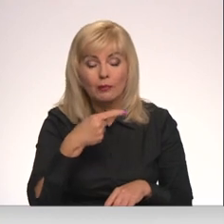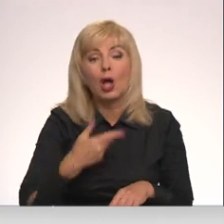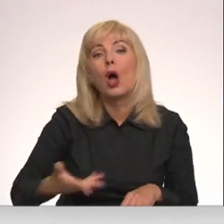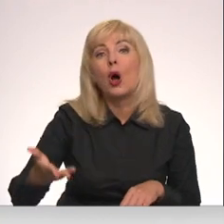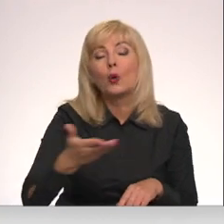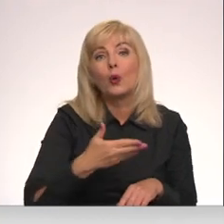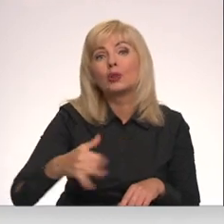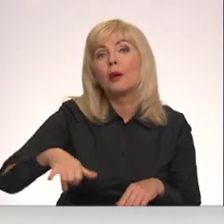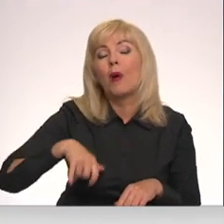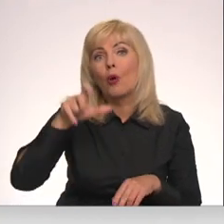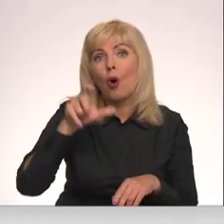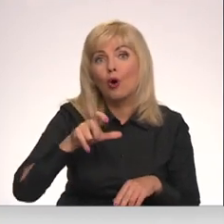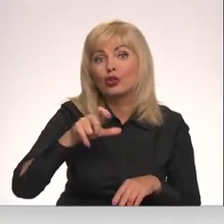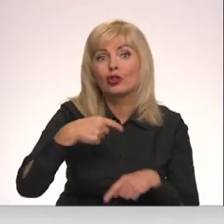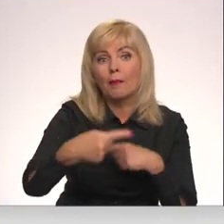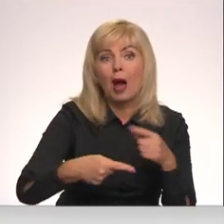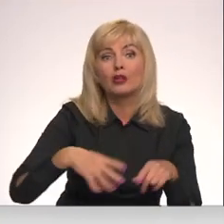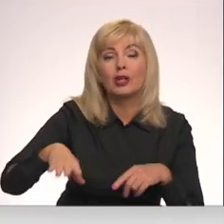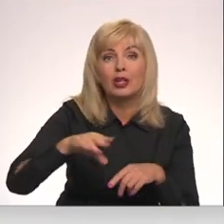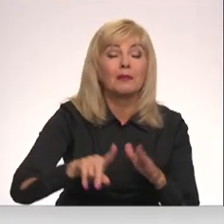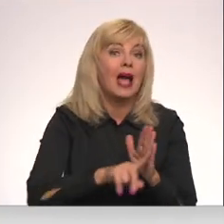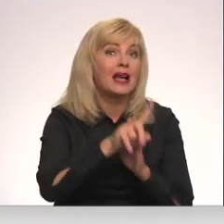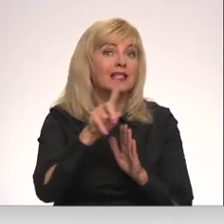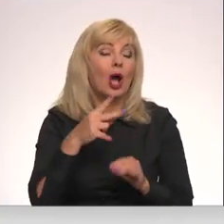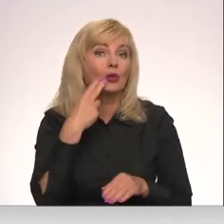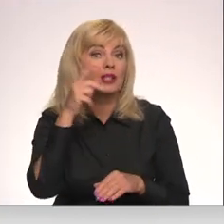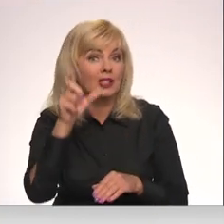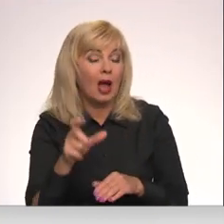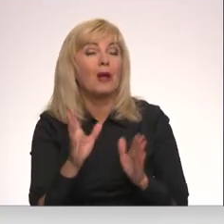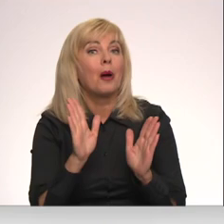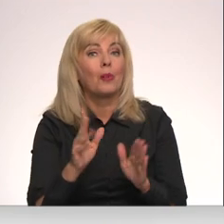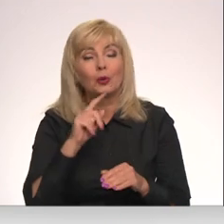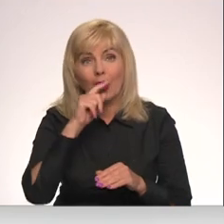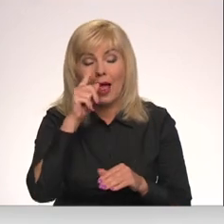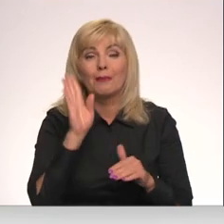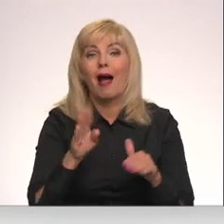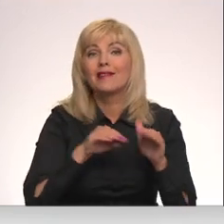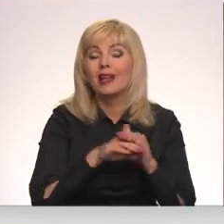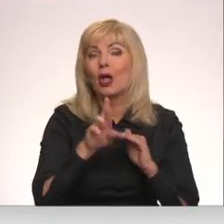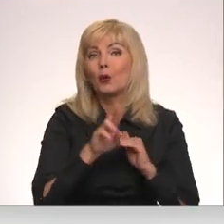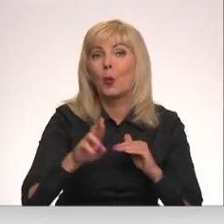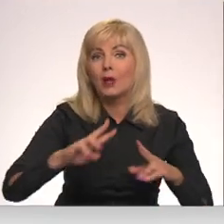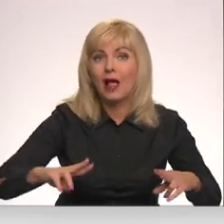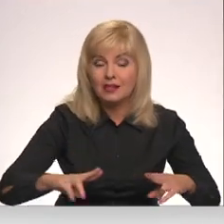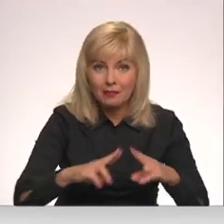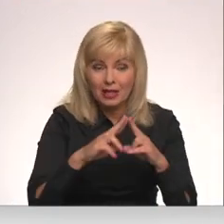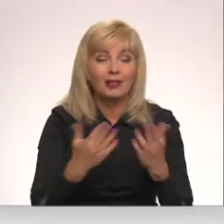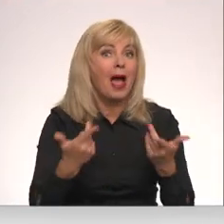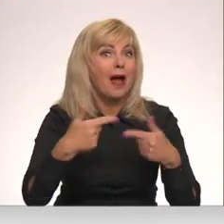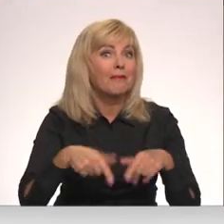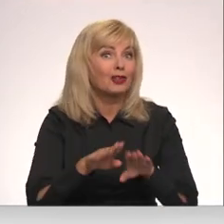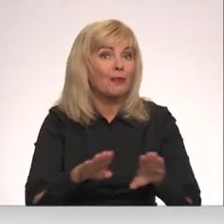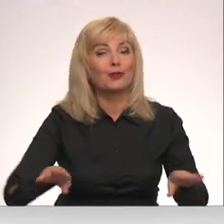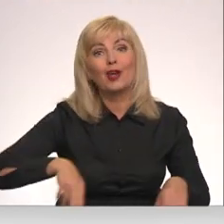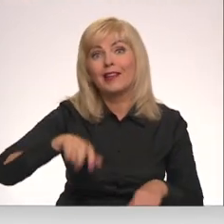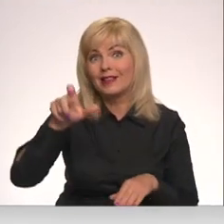pēcteča Bīrona ģimene teica, ka pils sākotnējais saimnieks varētu būt lepns, kā saglabāt Rundāls pils. Tomēr pašreizējā muzeja